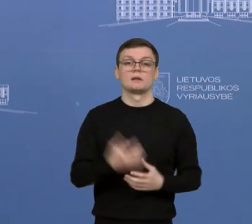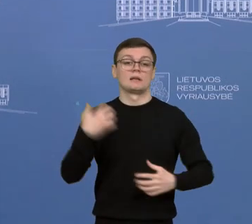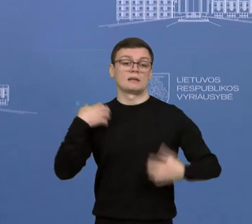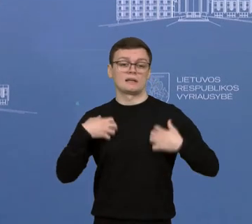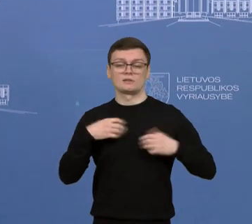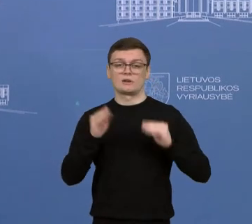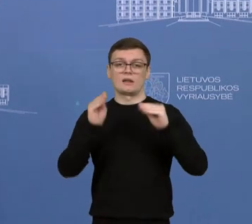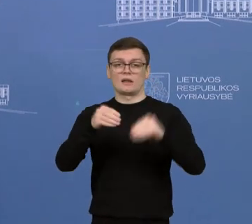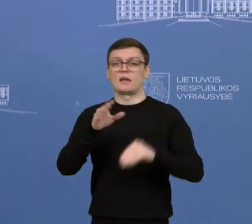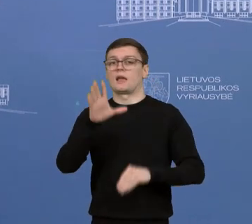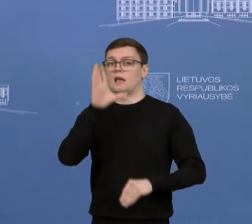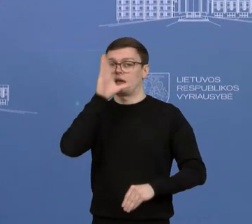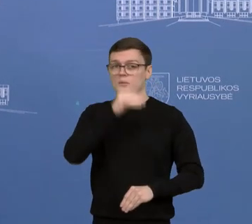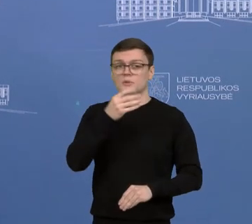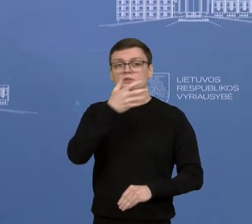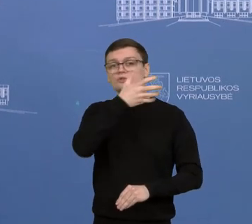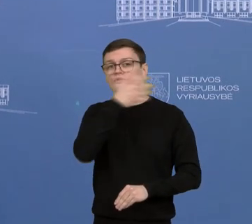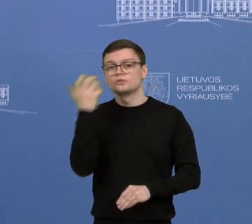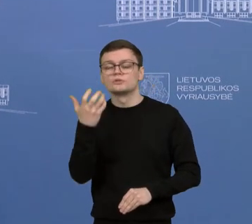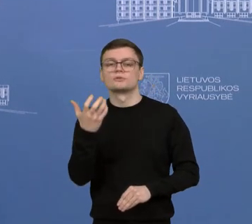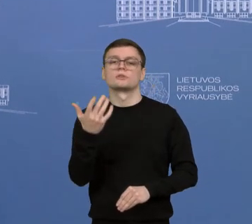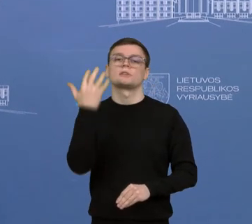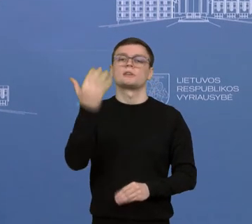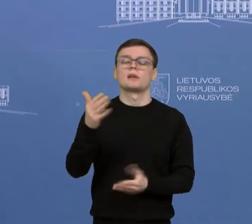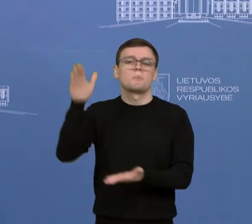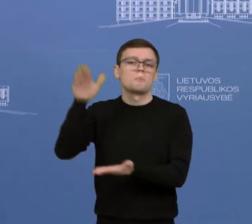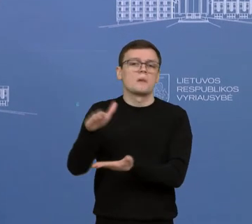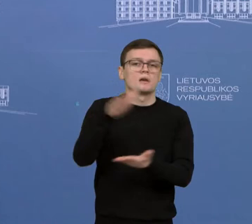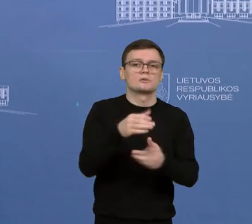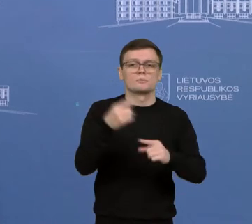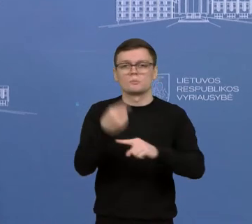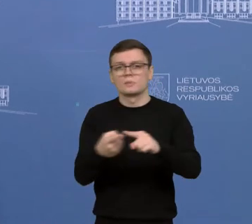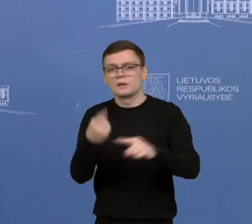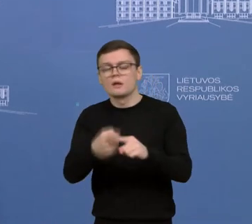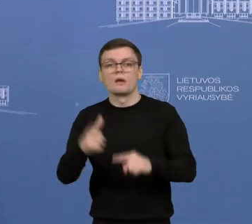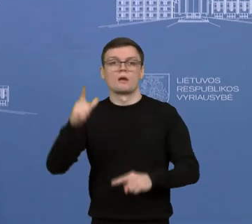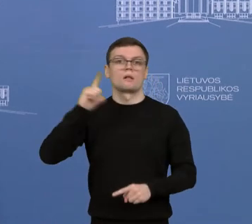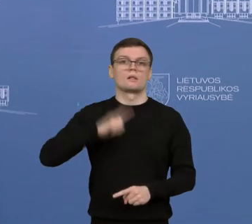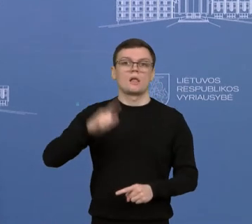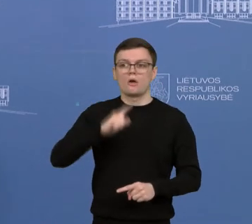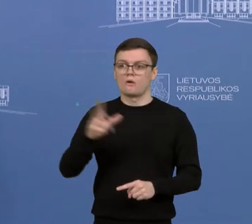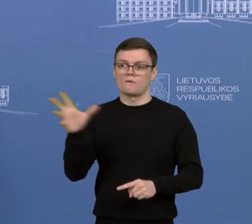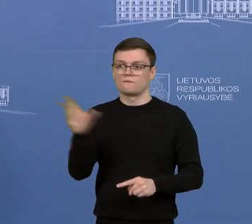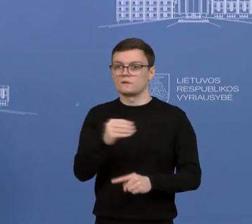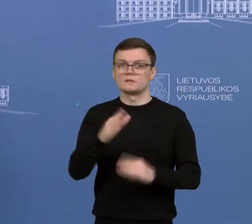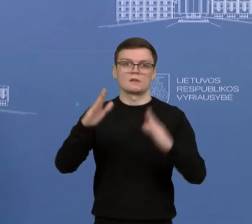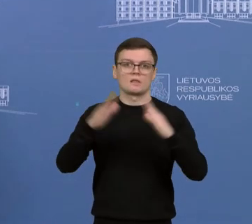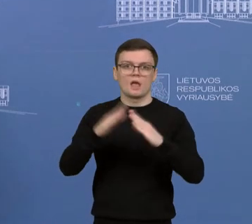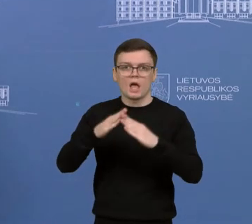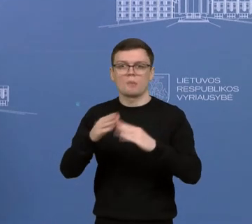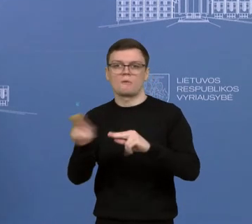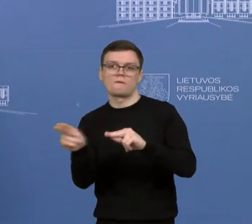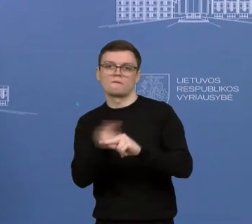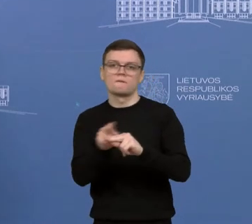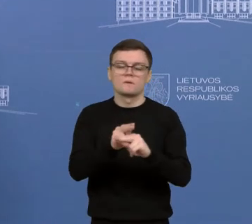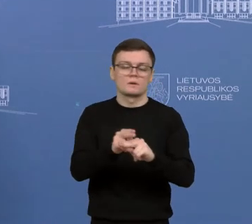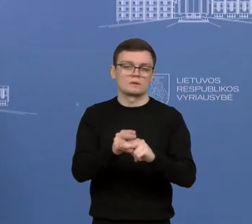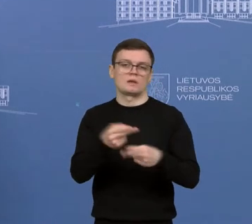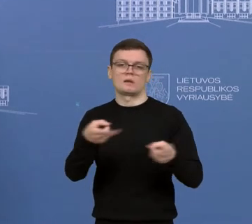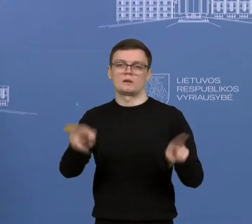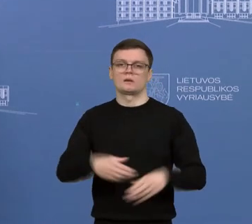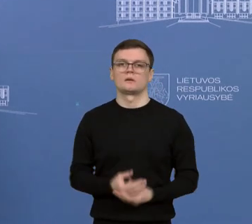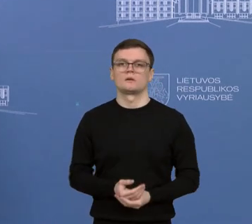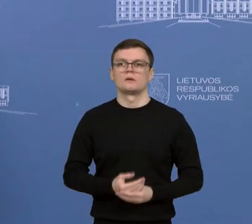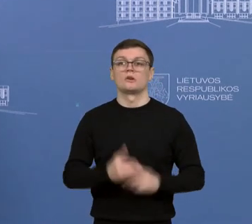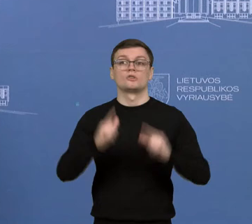įdiegti šilumos kiekius mažinančias priemonės, nelaukiant viso namo modernizavimo, kas laikia